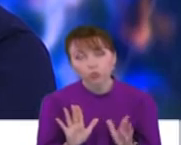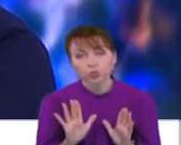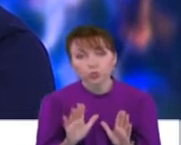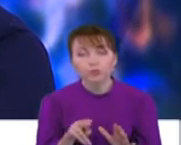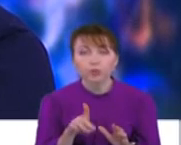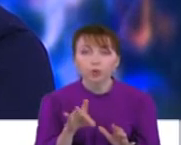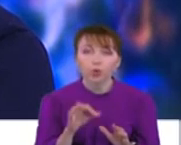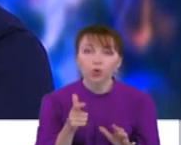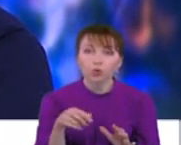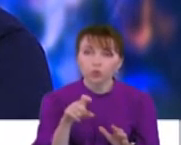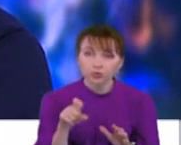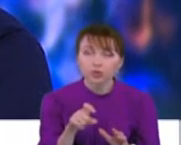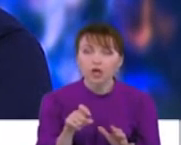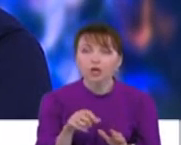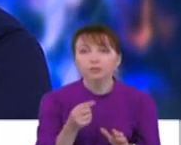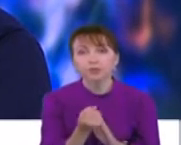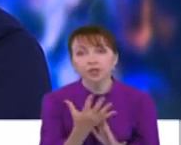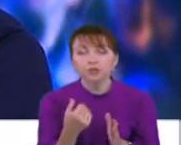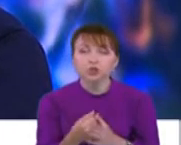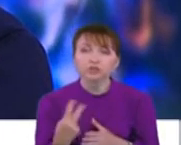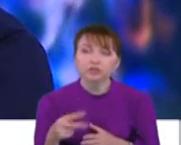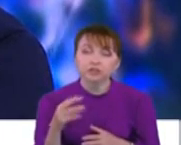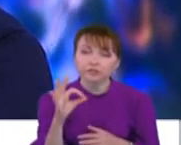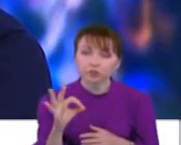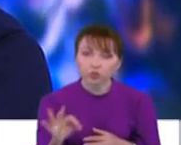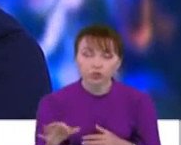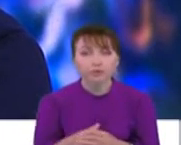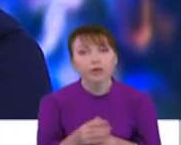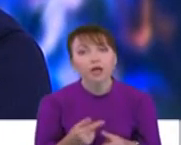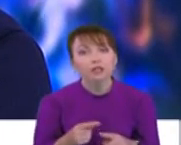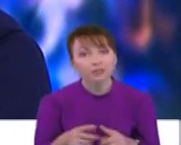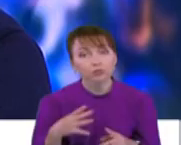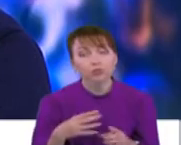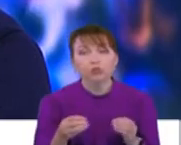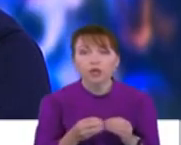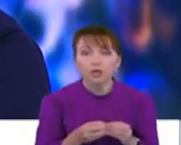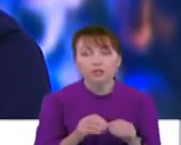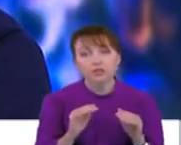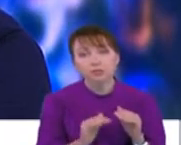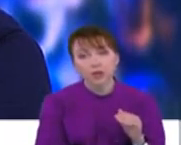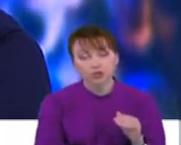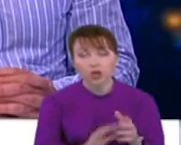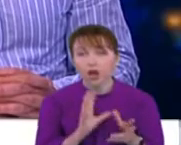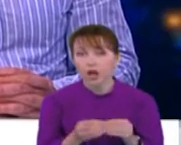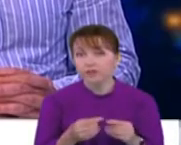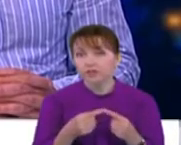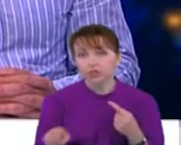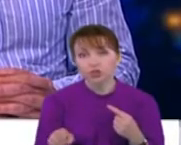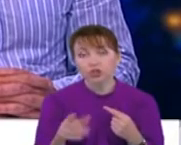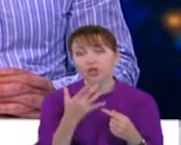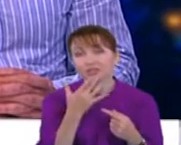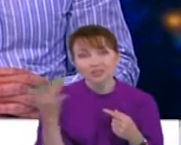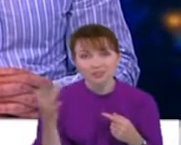прогнозам з 15 до 20%. Але це було там 10 і менше, а все решта